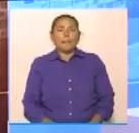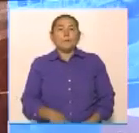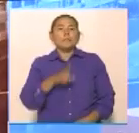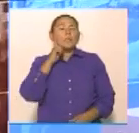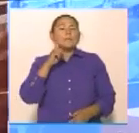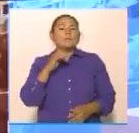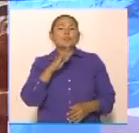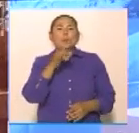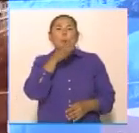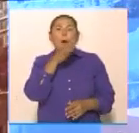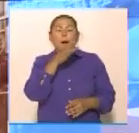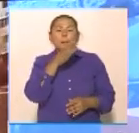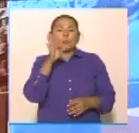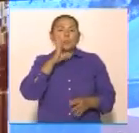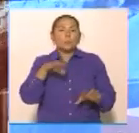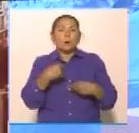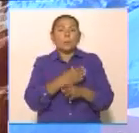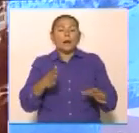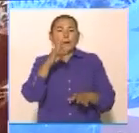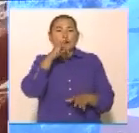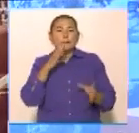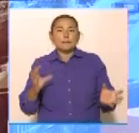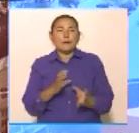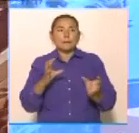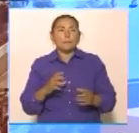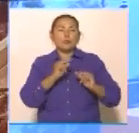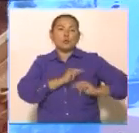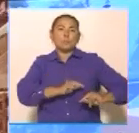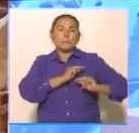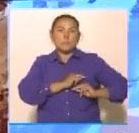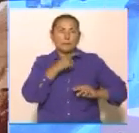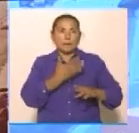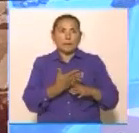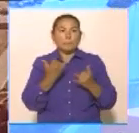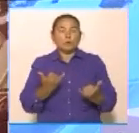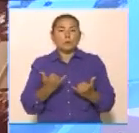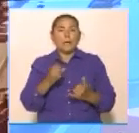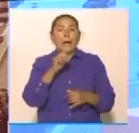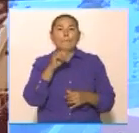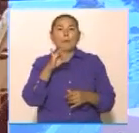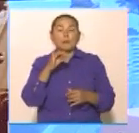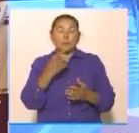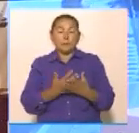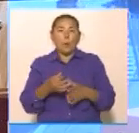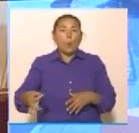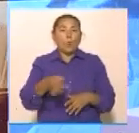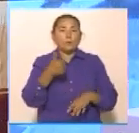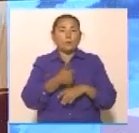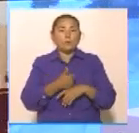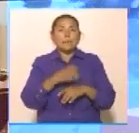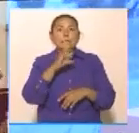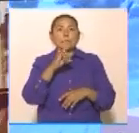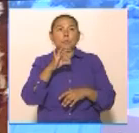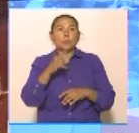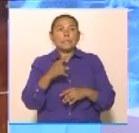Жасыл желекке уақытылы су құймай, тазалықты сақтамаған әкімдердің жұмысы сын қалында. Бүгін аппараттық жиын барысында облыс әкімі Серікбай